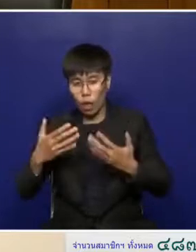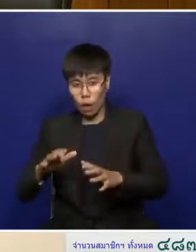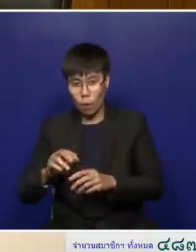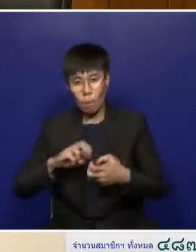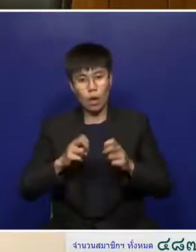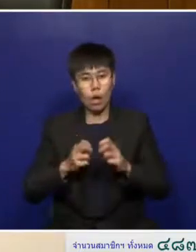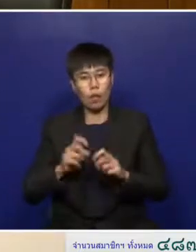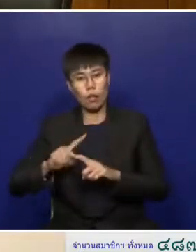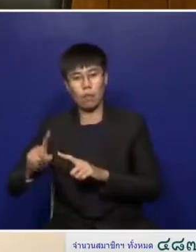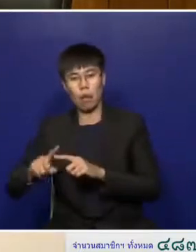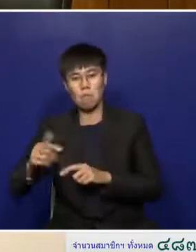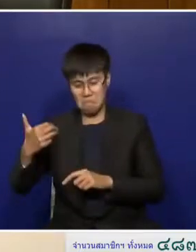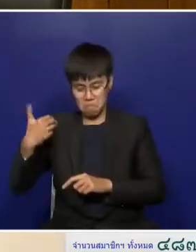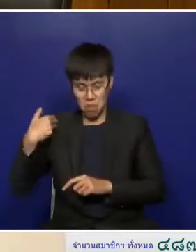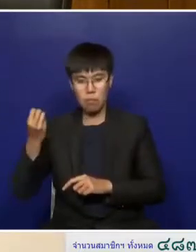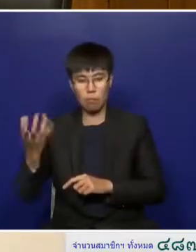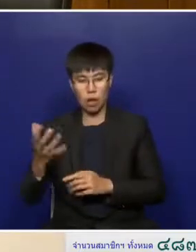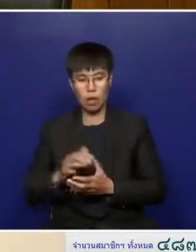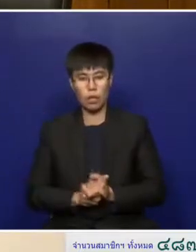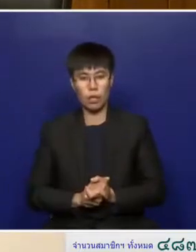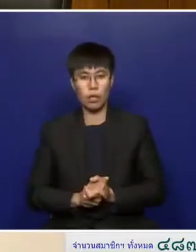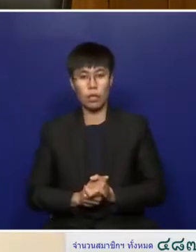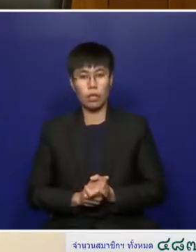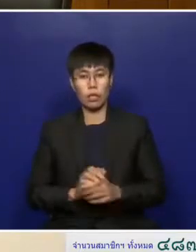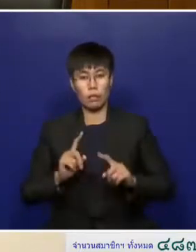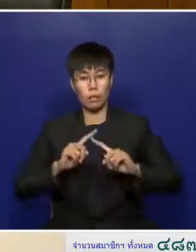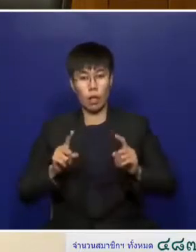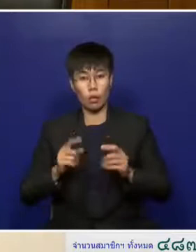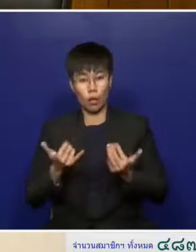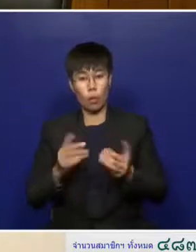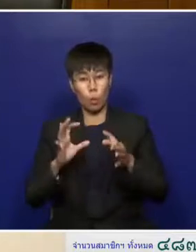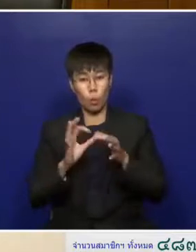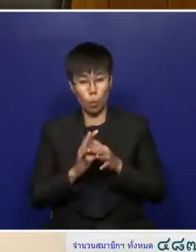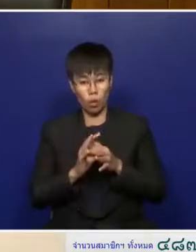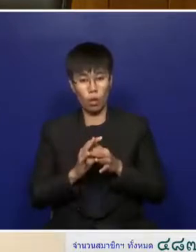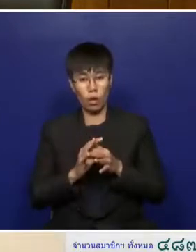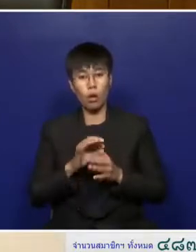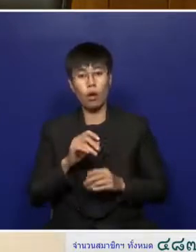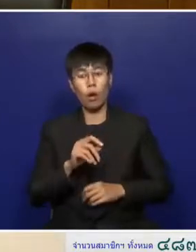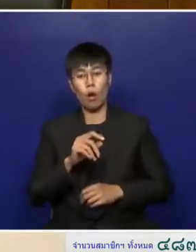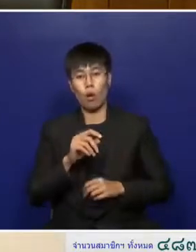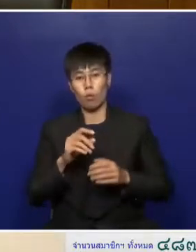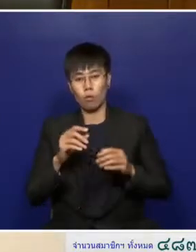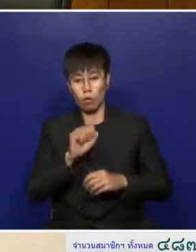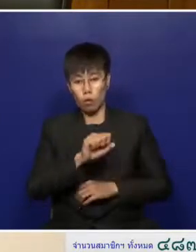ๆก็จะตามมาอีกเยอะแต่ว่าข้อห่วงใยของท่านสมาชิกทั้ง4ท่าน